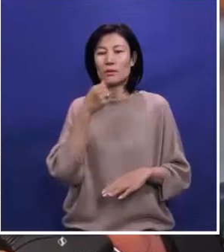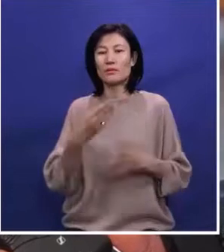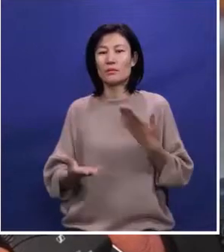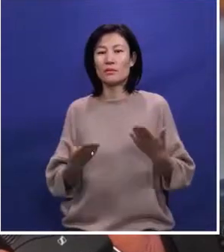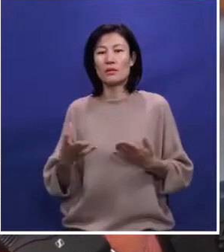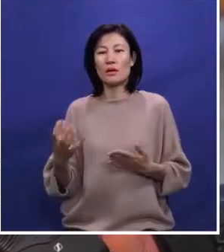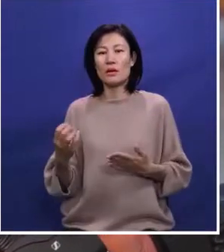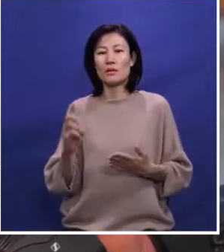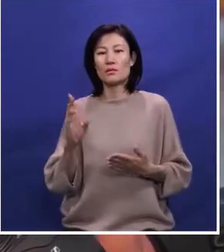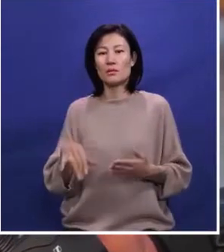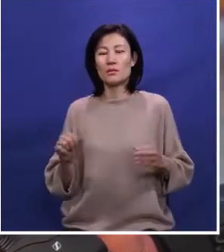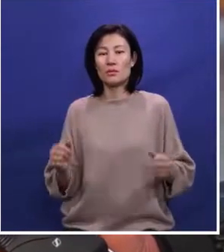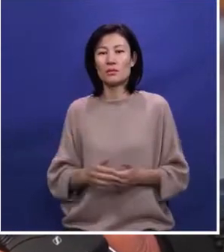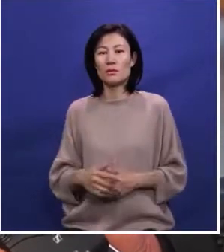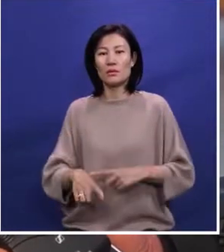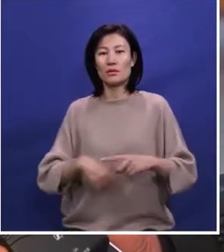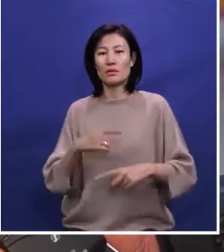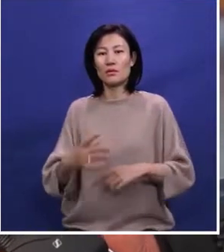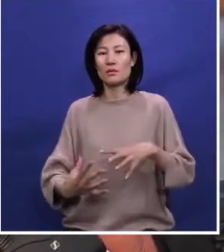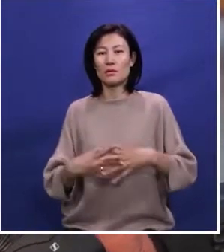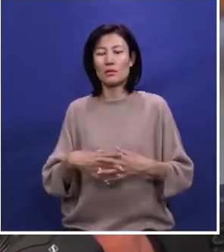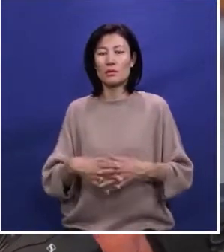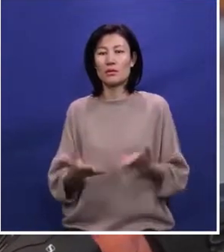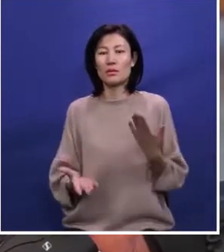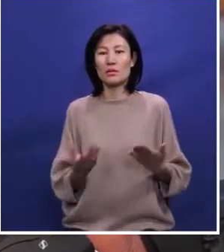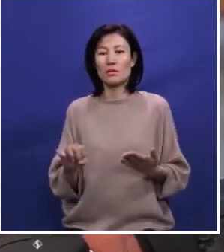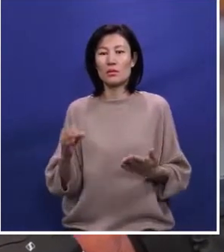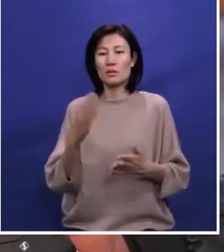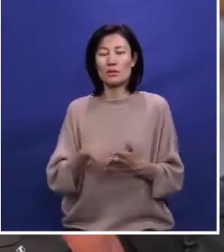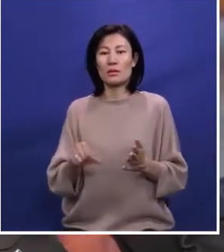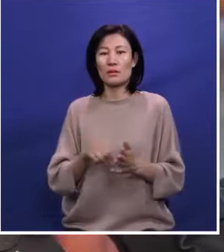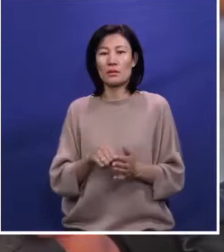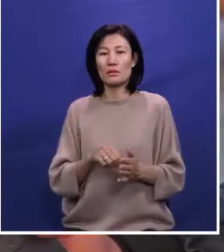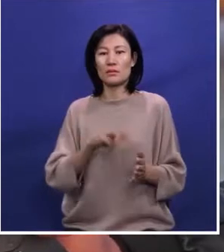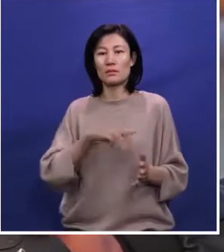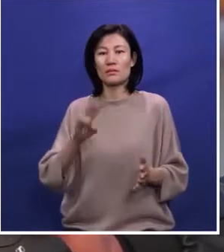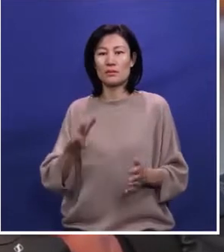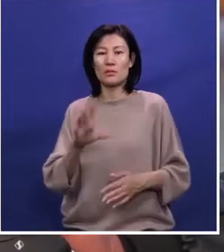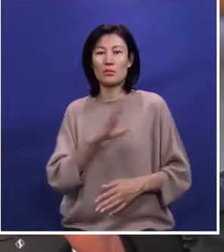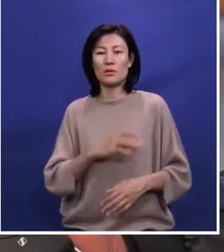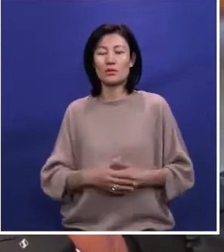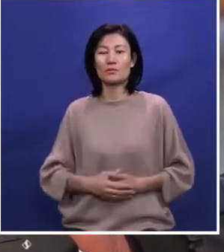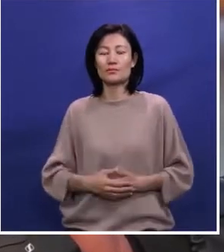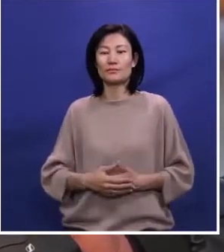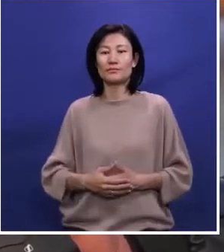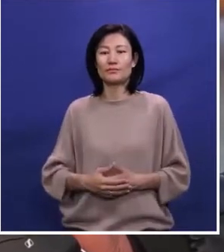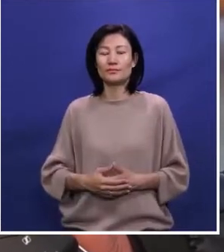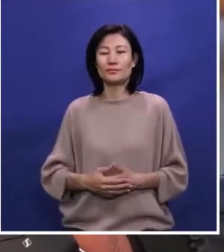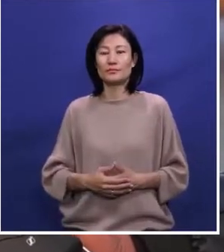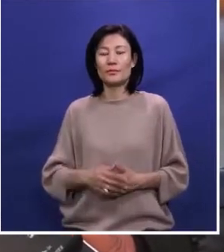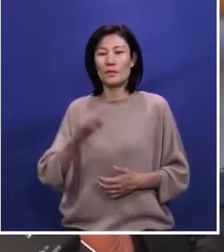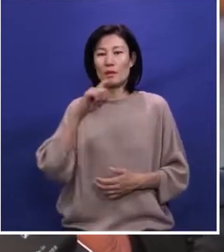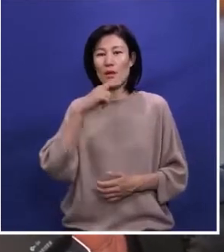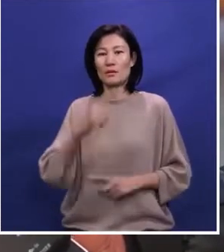сәл аздау болды. Қазіргі кезде аудандық бюджеттің көлемі 46 миллиард теңге болды. Оның ішінде енді